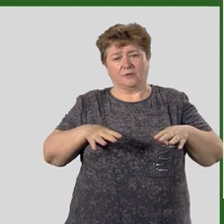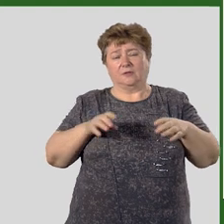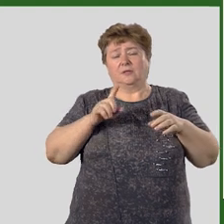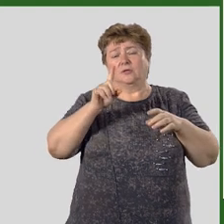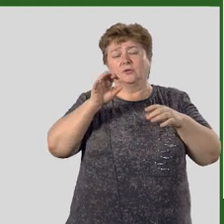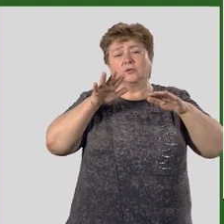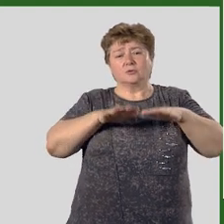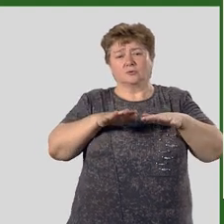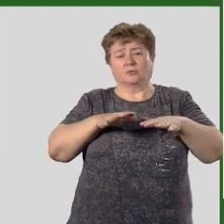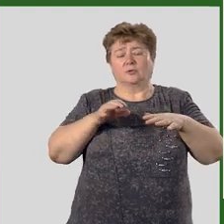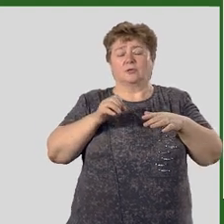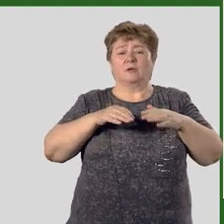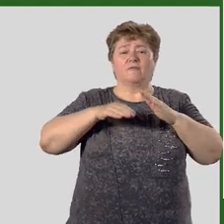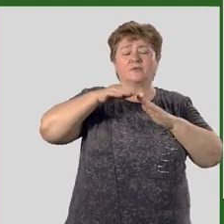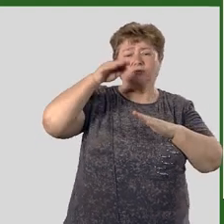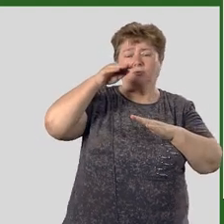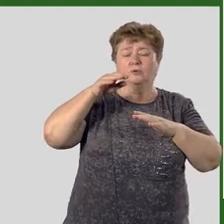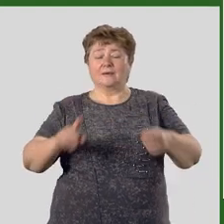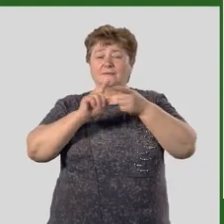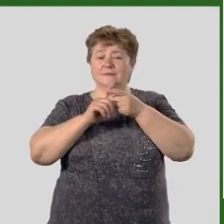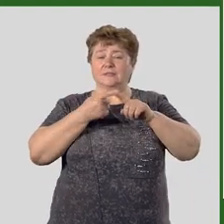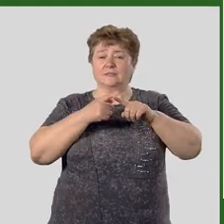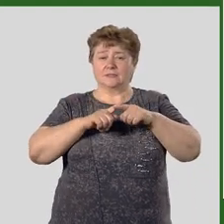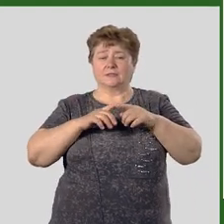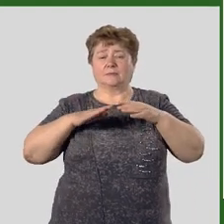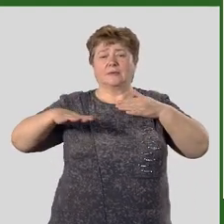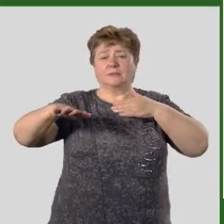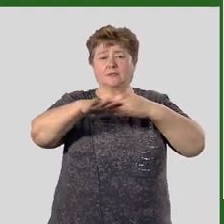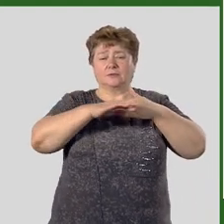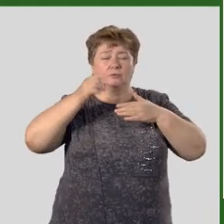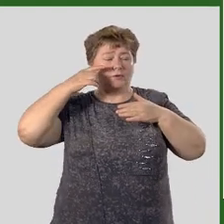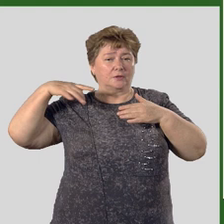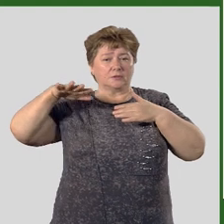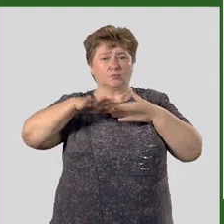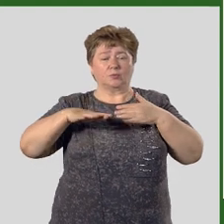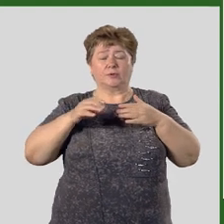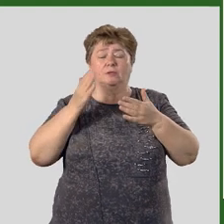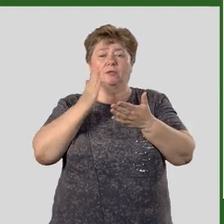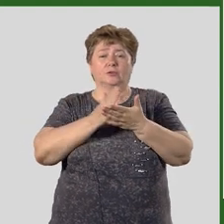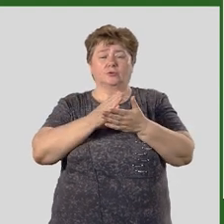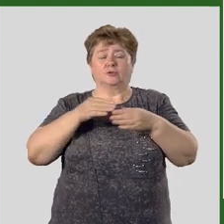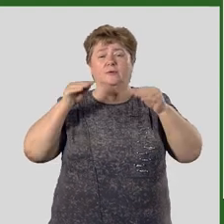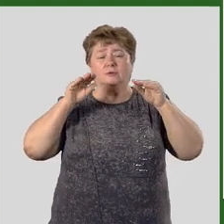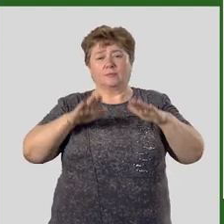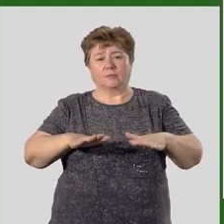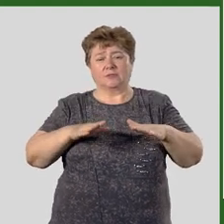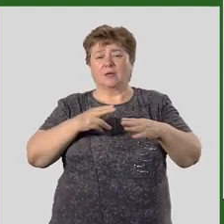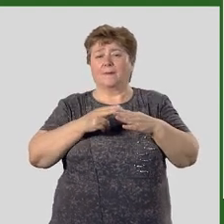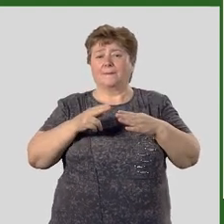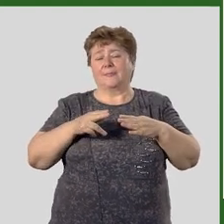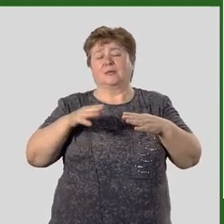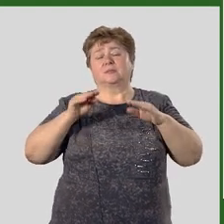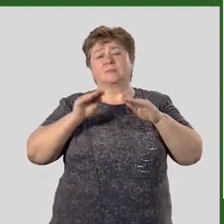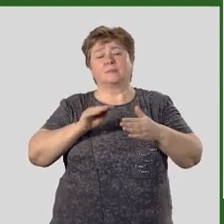зональности и высотным поясам. В связи с этим на территории республики существуют участки без